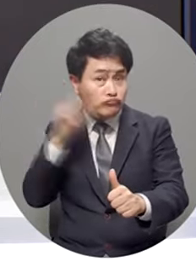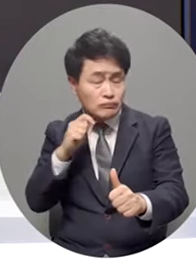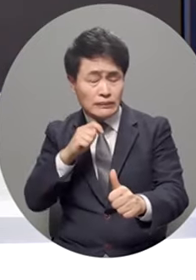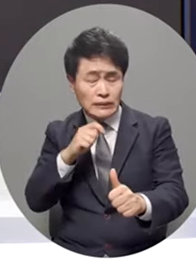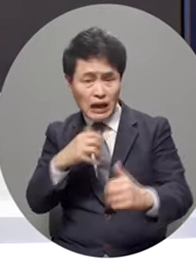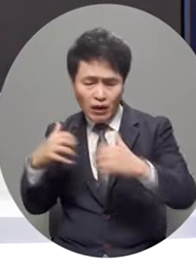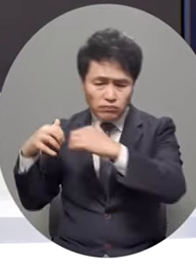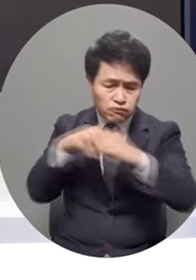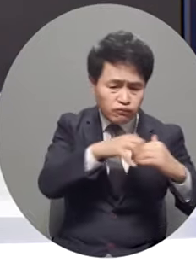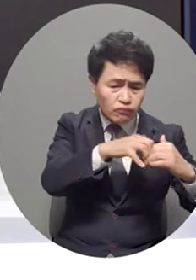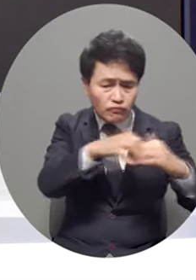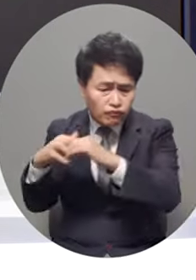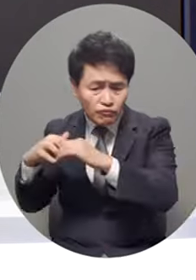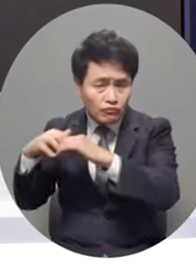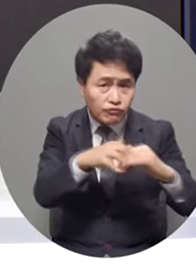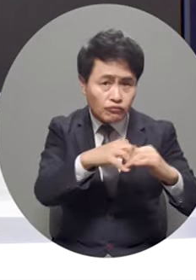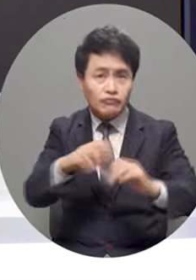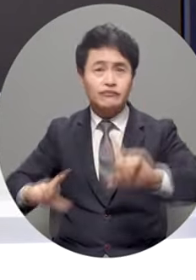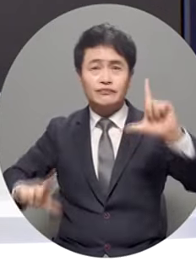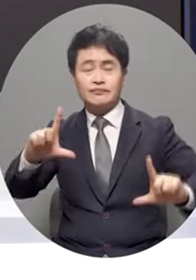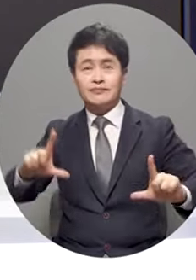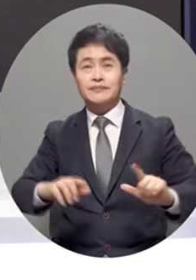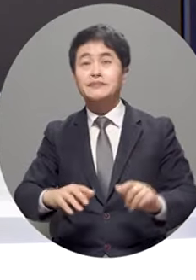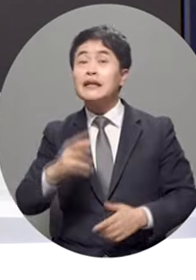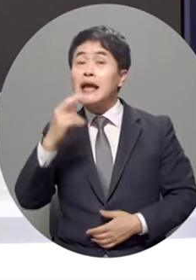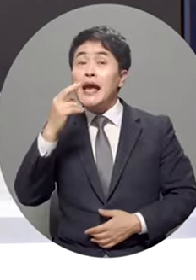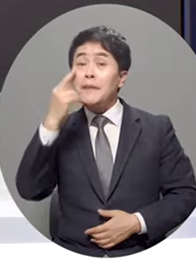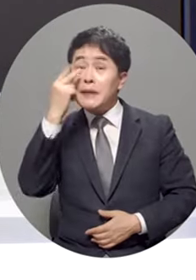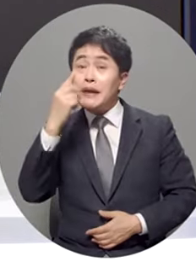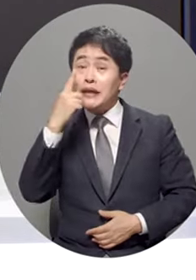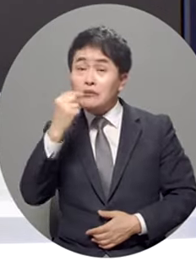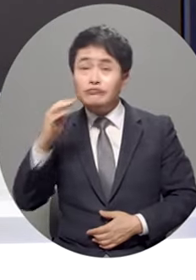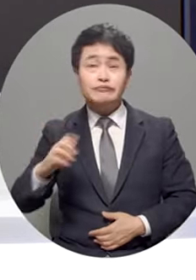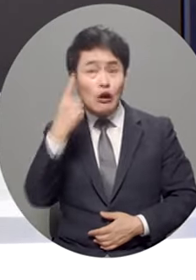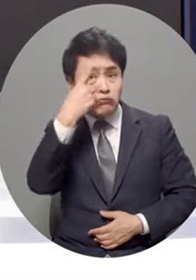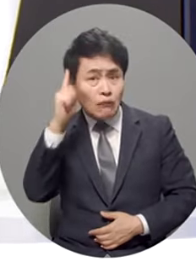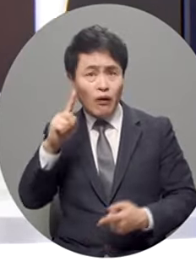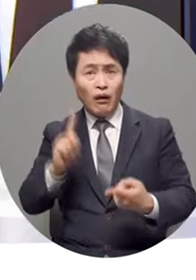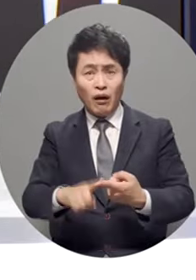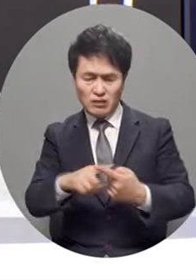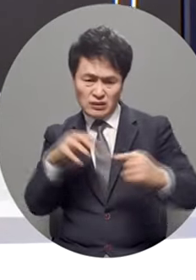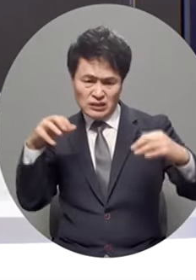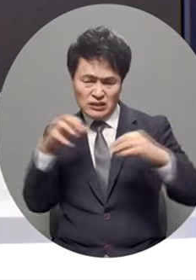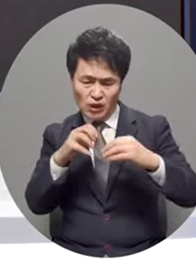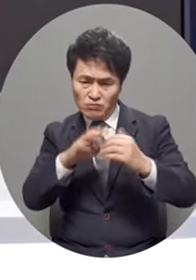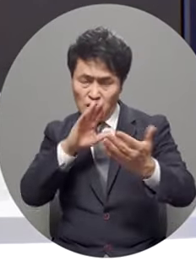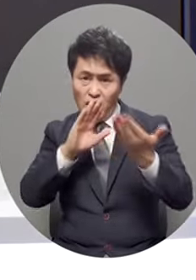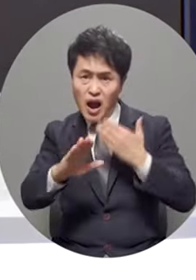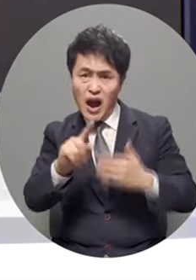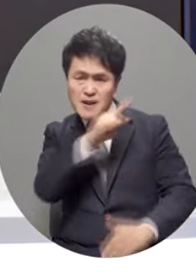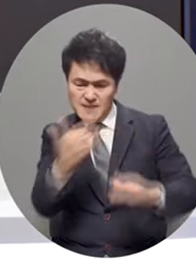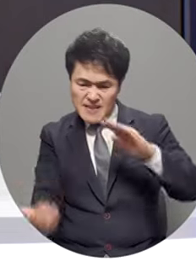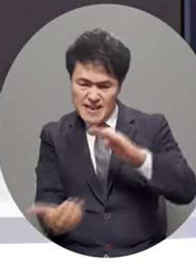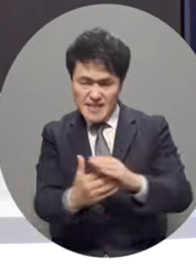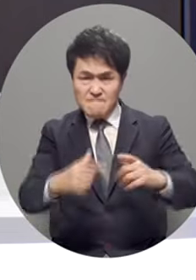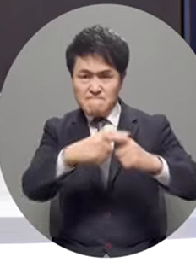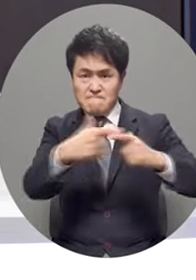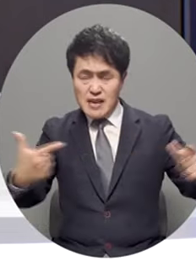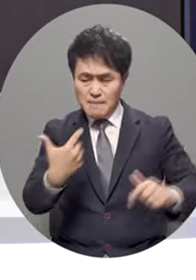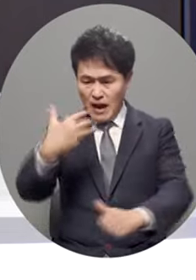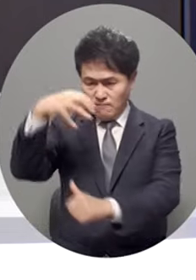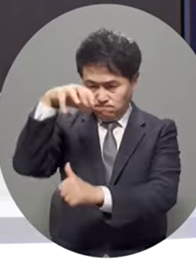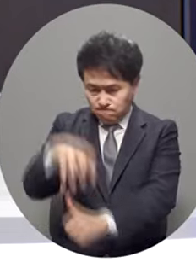우크라이나는 일진일퇴를 거듭하고 있는데요. 미국과 유럽은 러시아에 대해 전쟁 발발 이후 최대 규모의 제재를